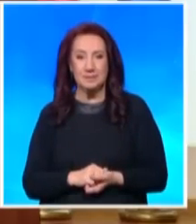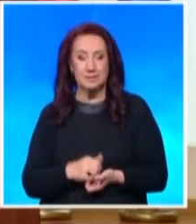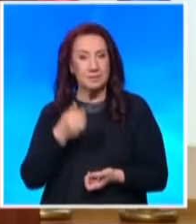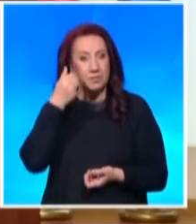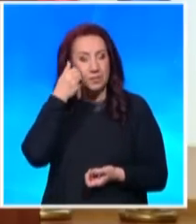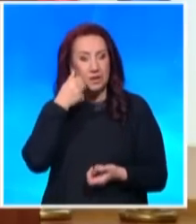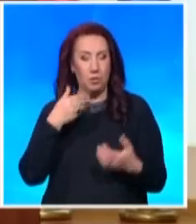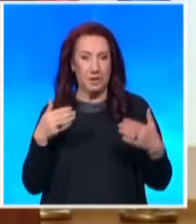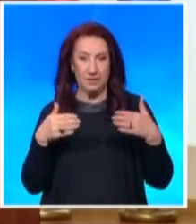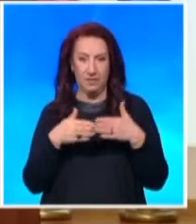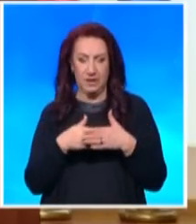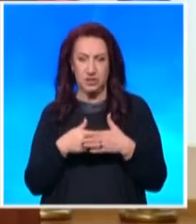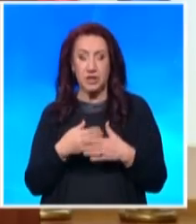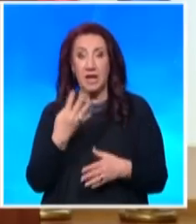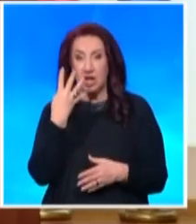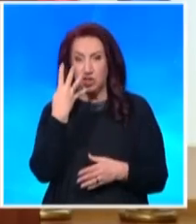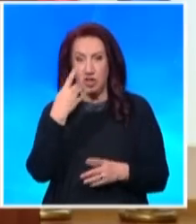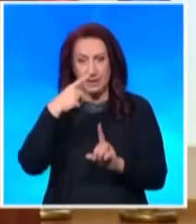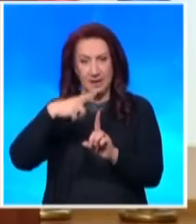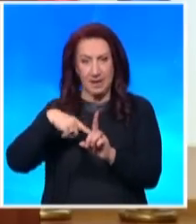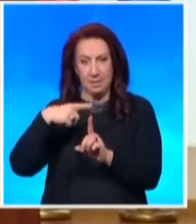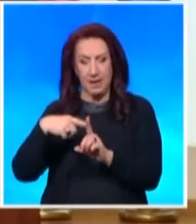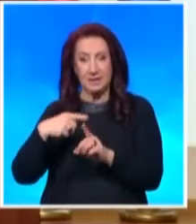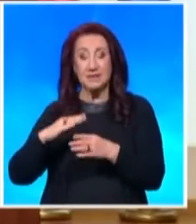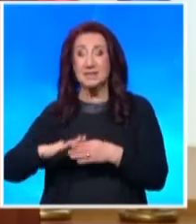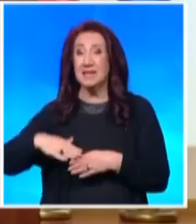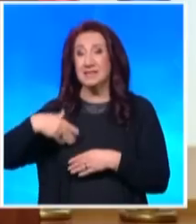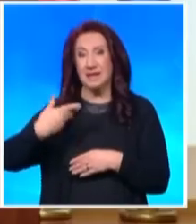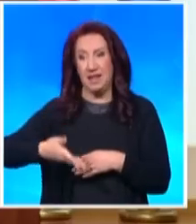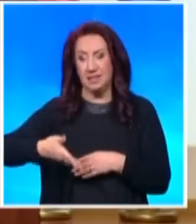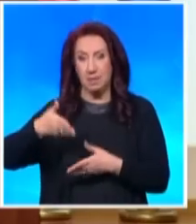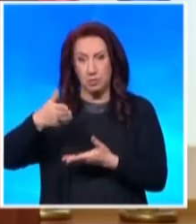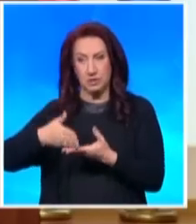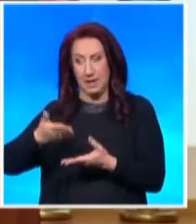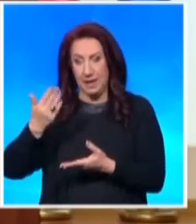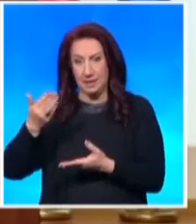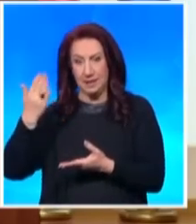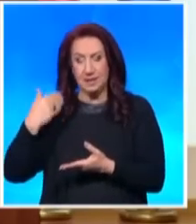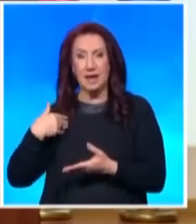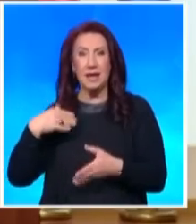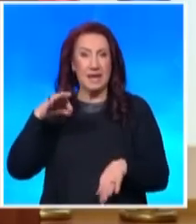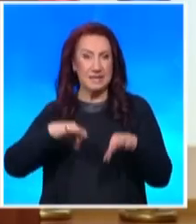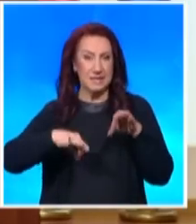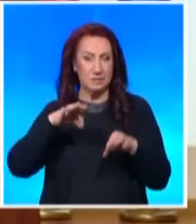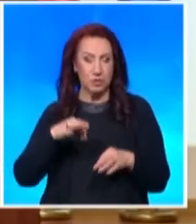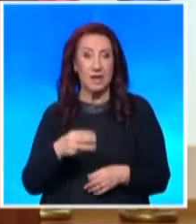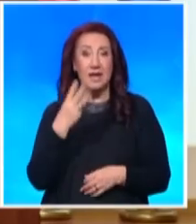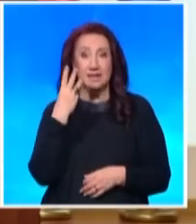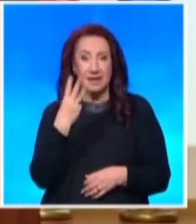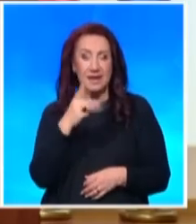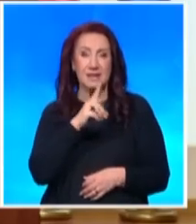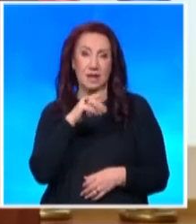Добър вечер. Почти 4 месеца след последните парламентарни избори и три поредни неуспешни опита за съставяне